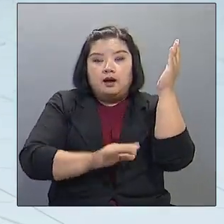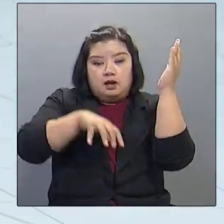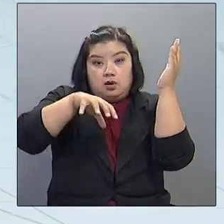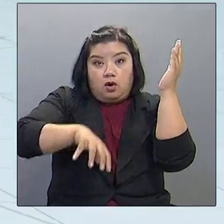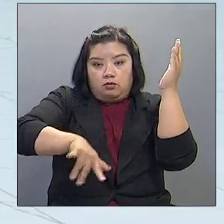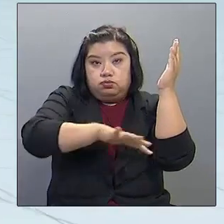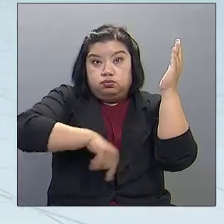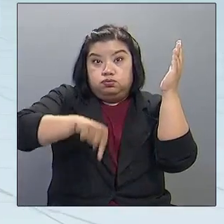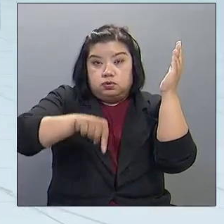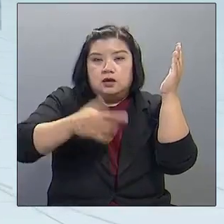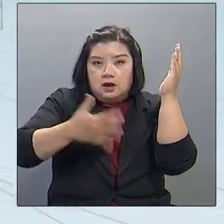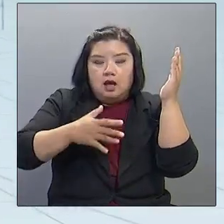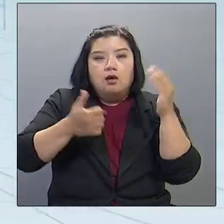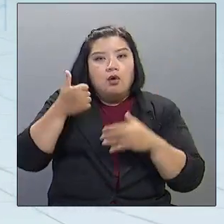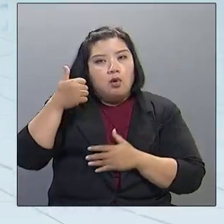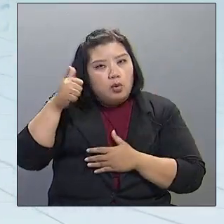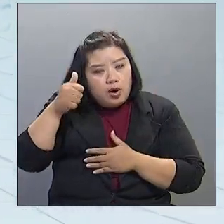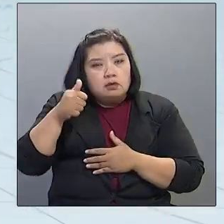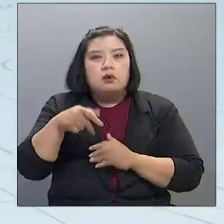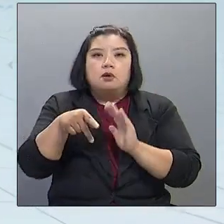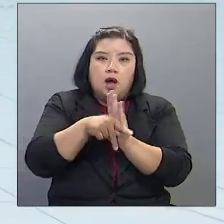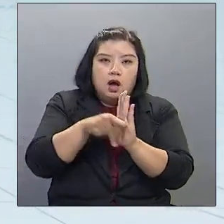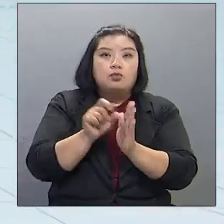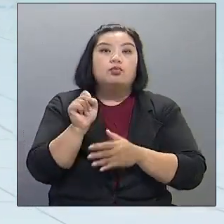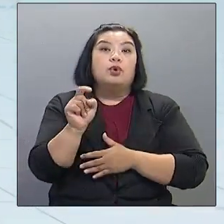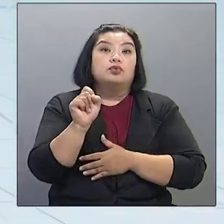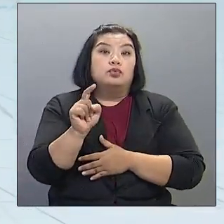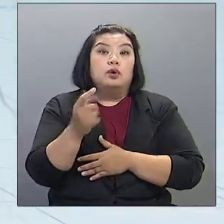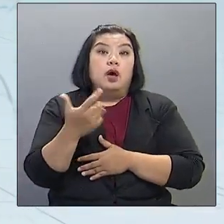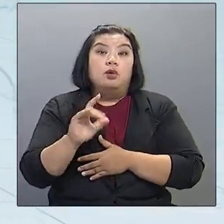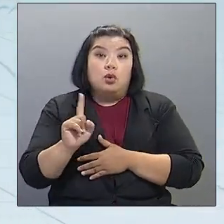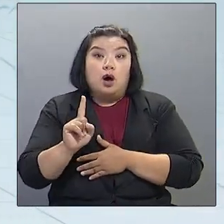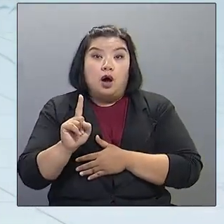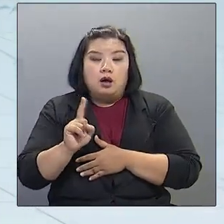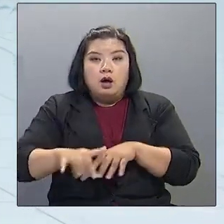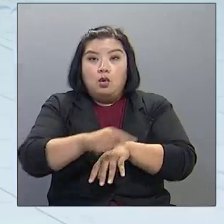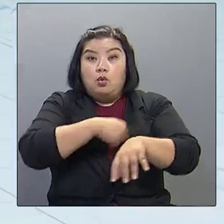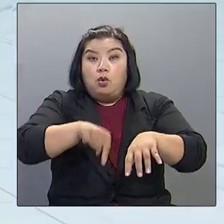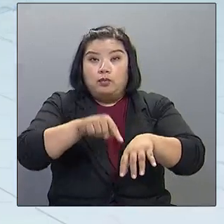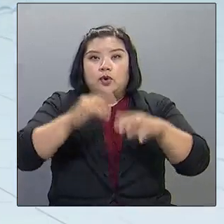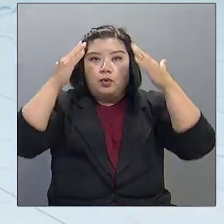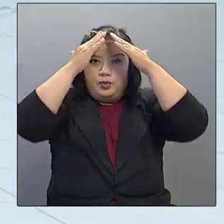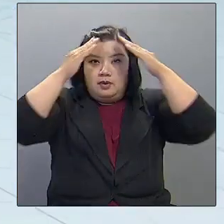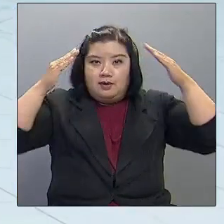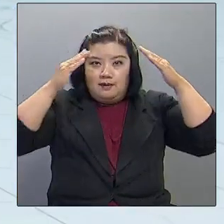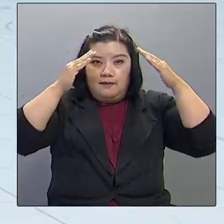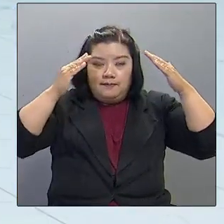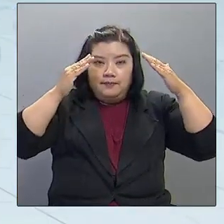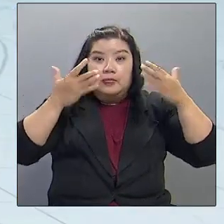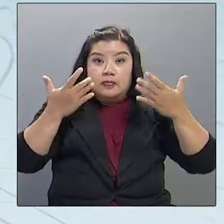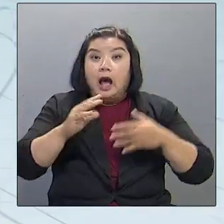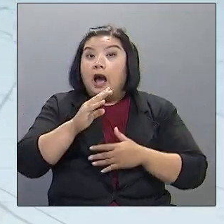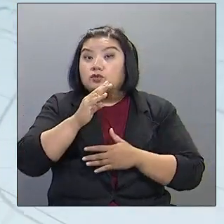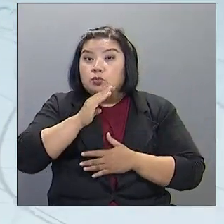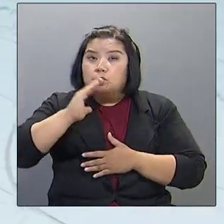ะและในช่วงประมาณวันพฤหัสบดีถึงวันศุกร์นี้นะคะก็จะเคลื่อนตัวขึ้นฝั่งแถวบริเวณประเทศเวียดนามตอนบนนะคะโดยเมื่อพายุนั้น